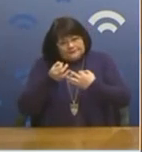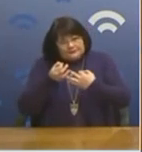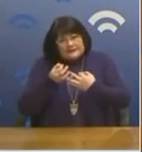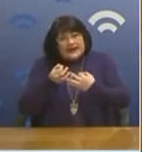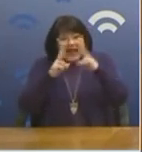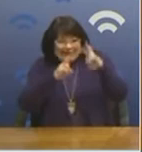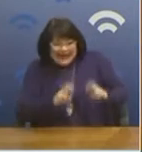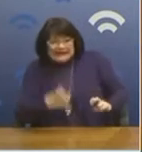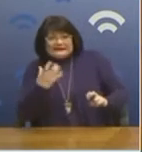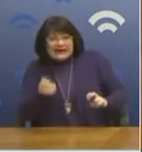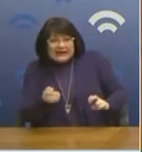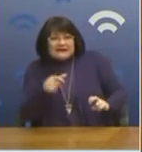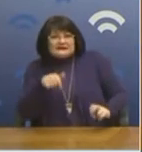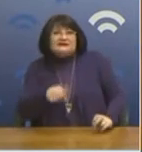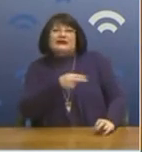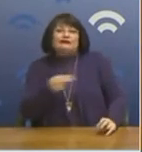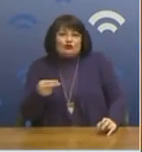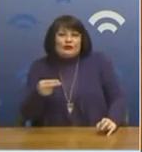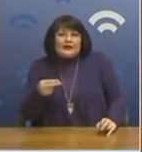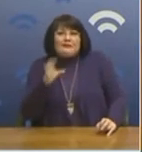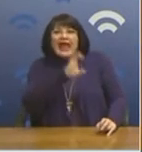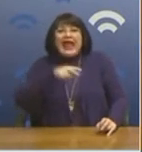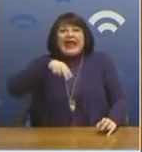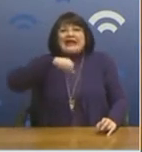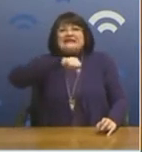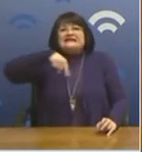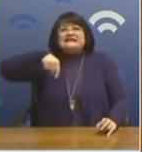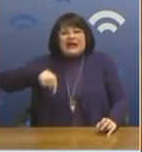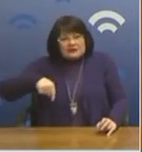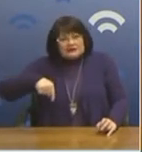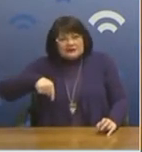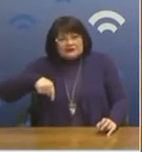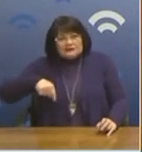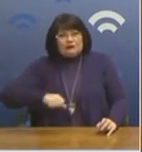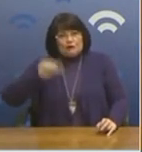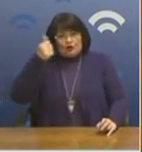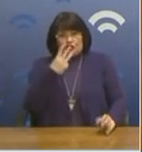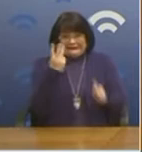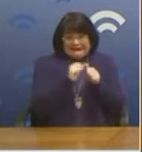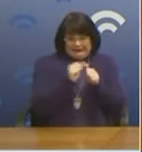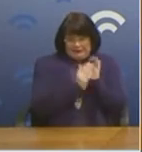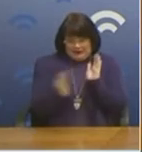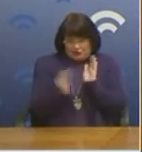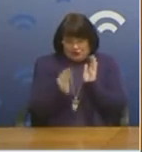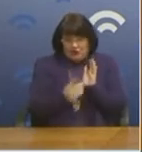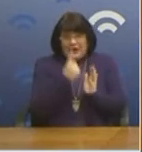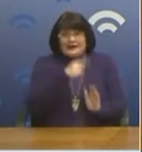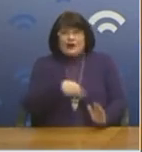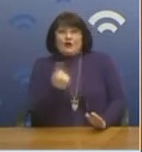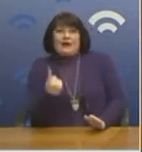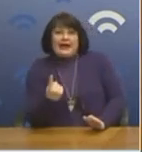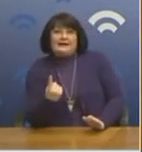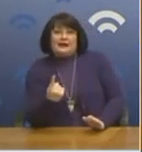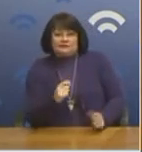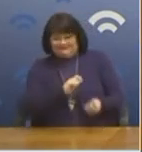είναι αλήθεια ότι η Ελστάτ αναθεώρησε την ανάπτυξη του πρώτου τριμήνου από 1,1 στο